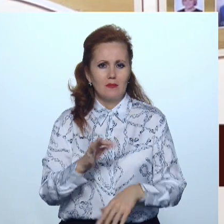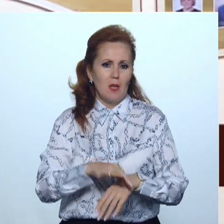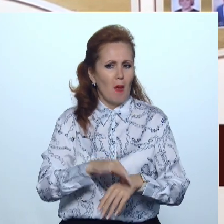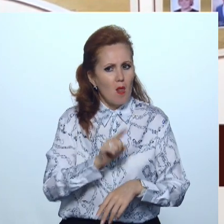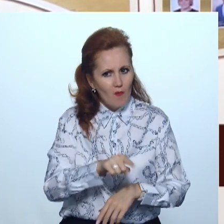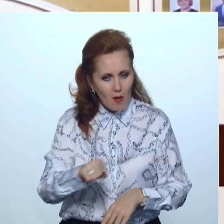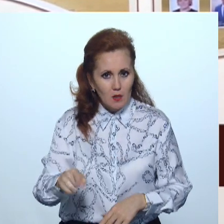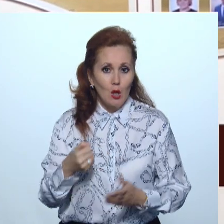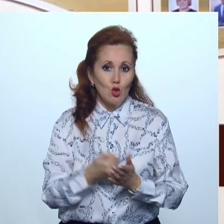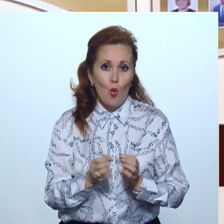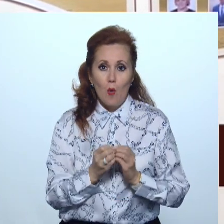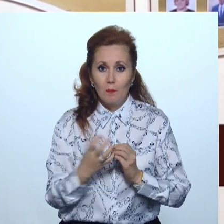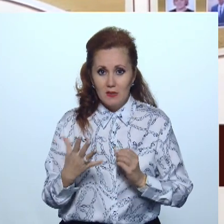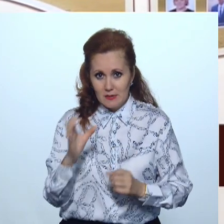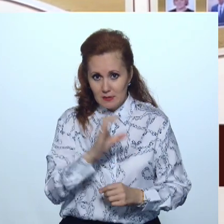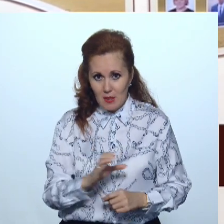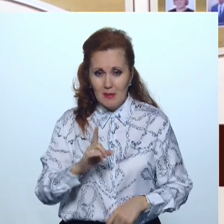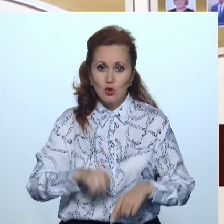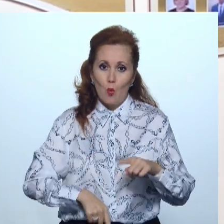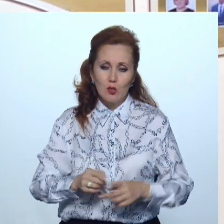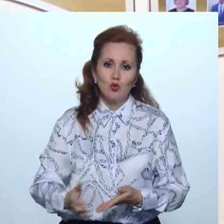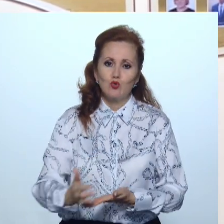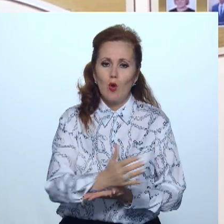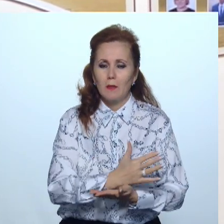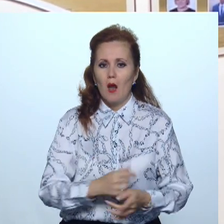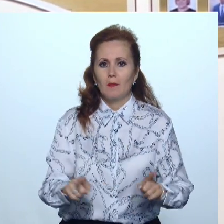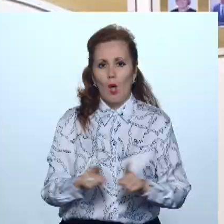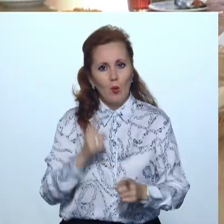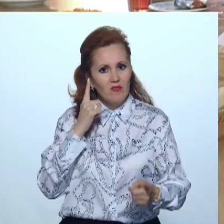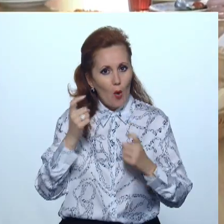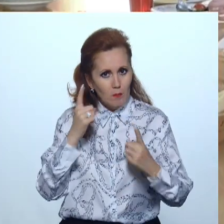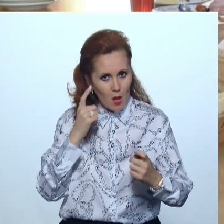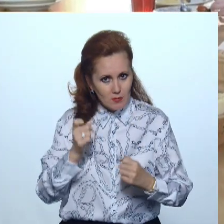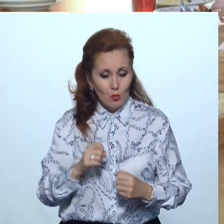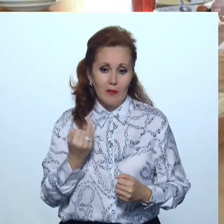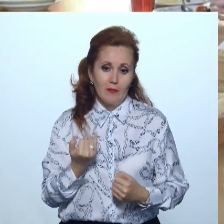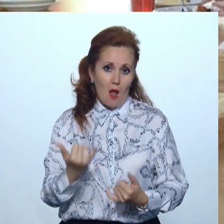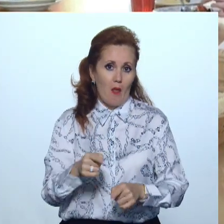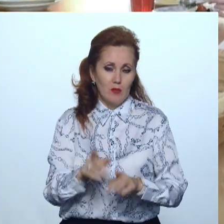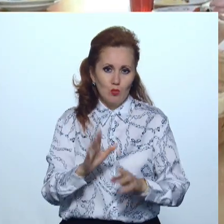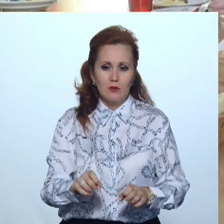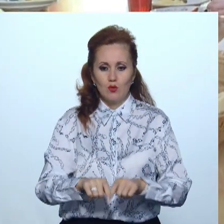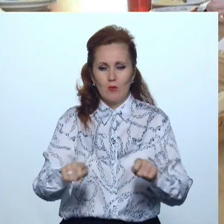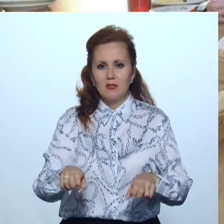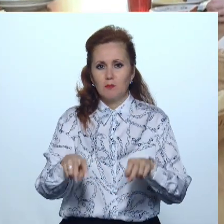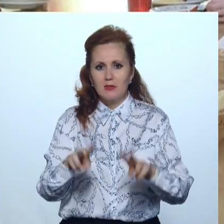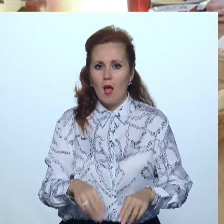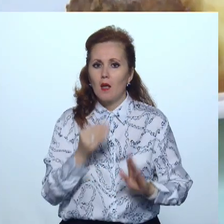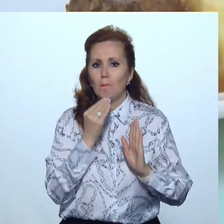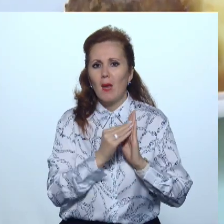заболевания. Сейчас мы до 15 сентября с родителей собираем такую информацию. И для них будет создано специальное